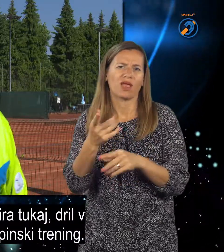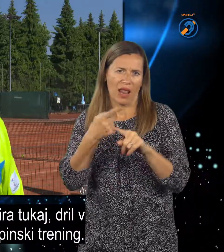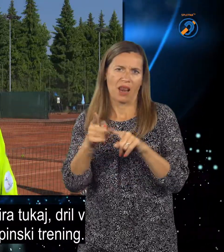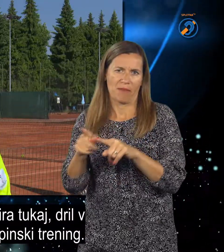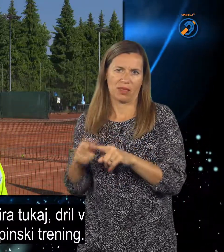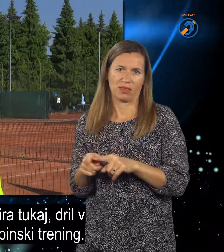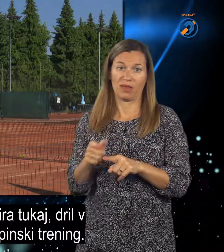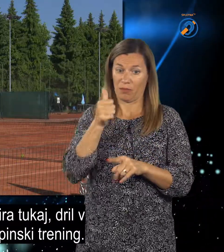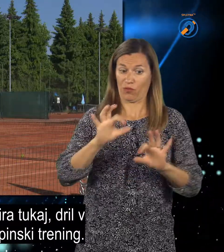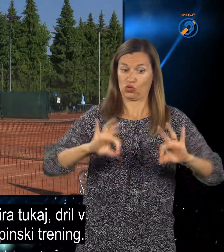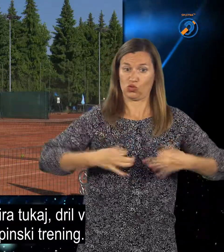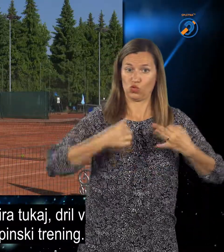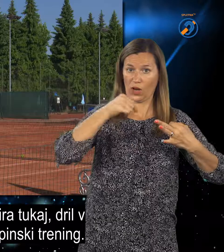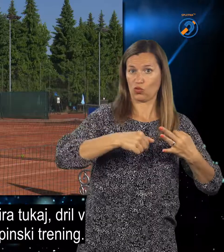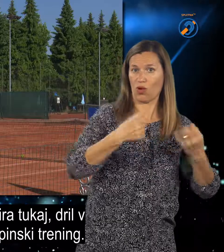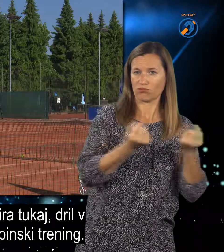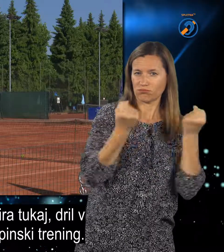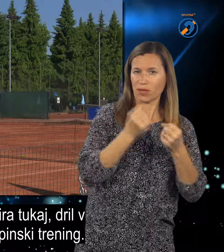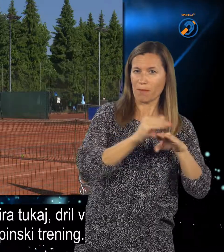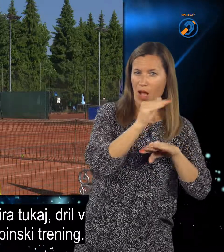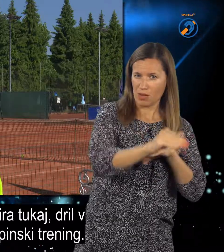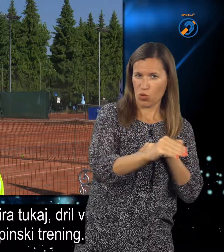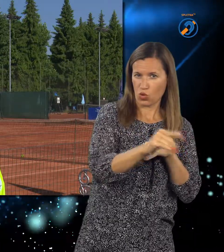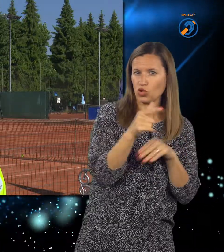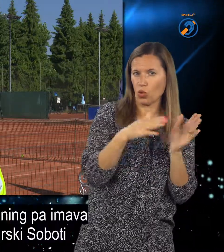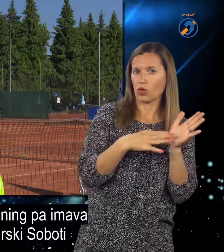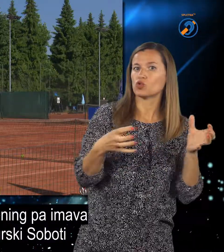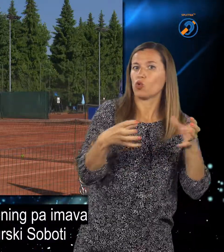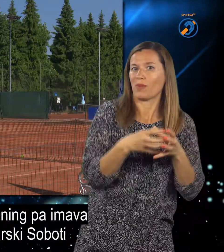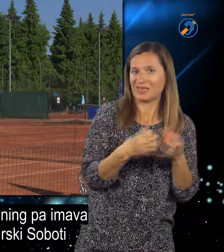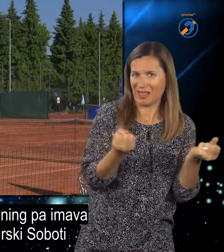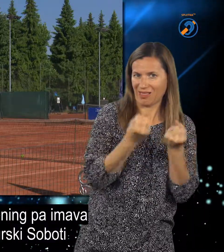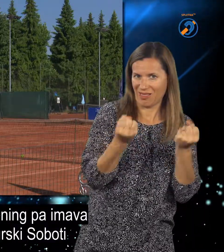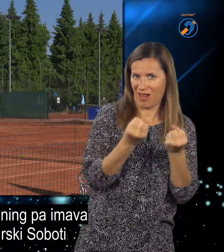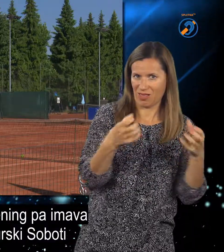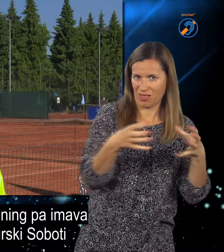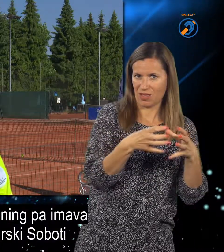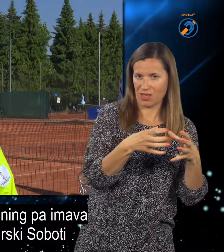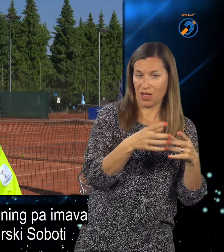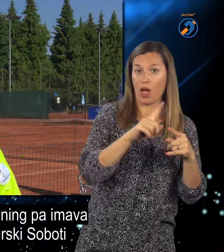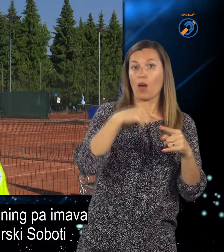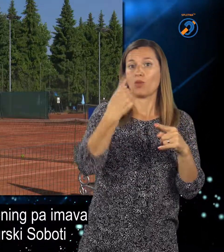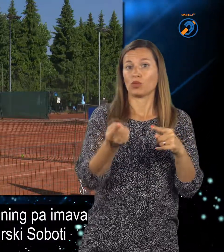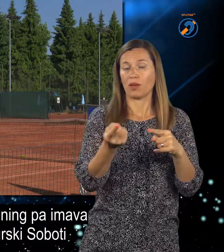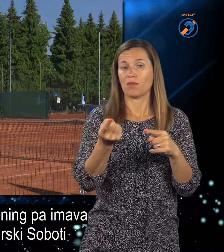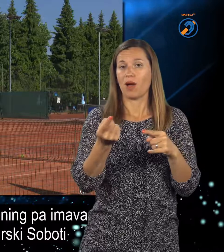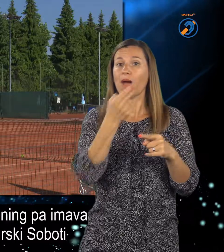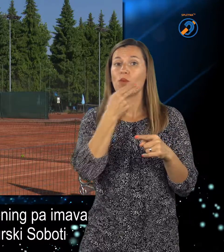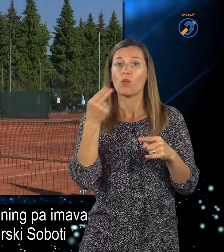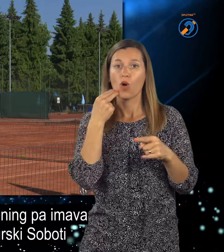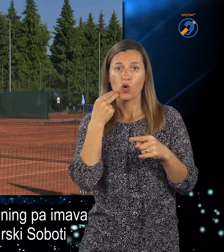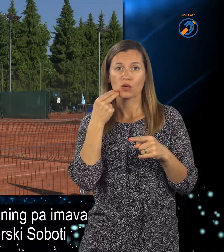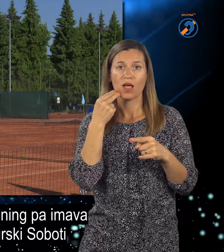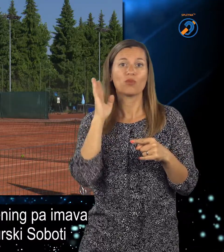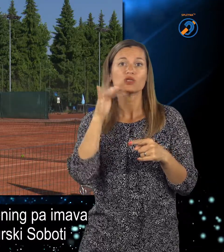tukaj drill v Mariboru, skupinski trening, potem pa imamo bi rekel, individualni trening